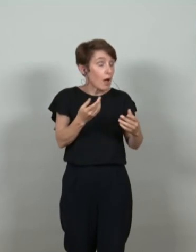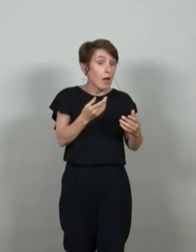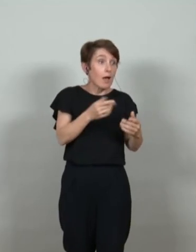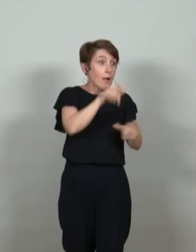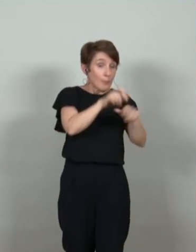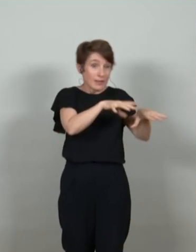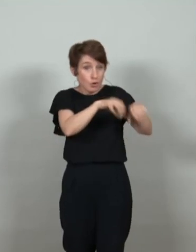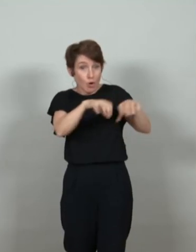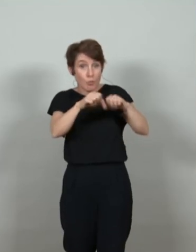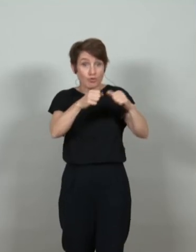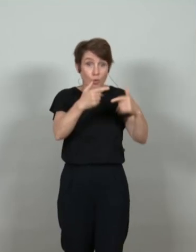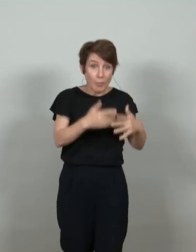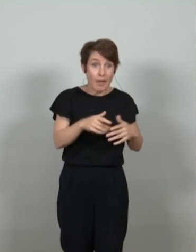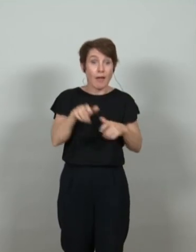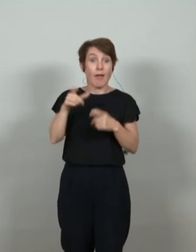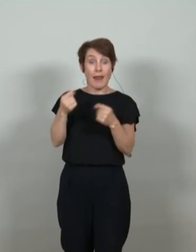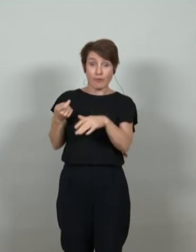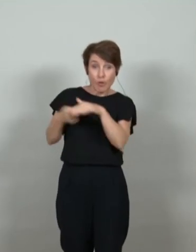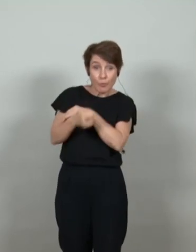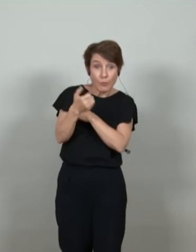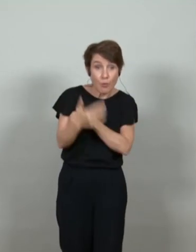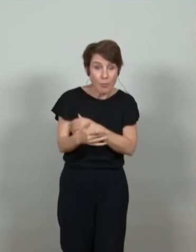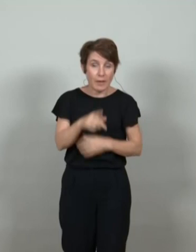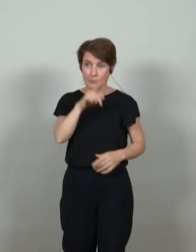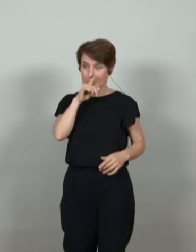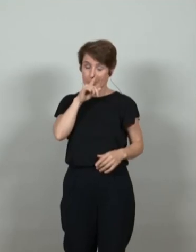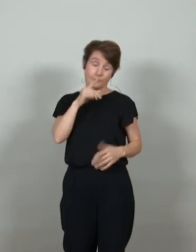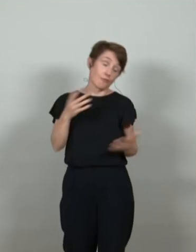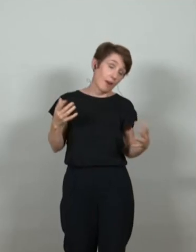humaine ou financière à la mise en place de votre stratégie merci